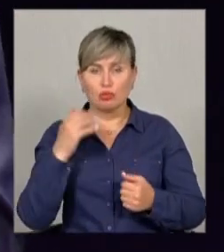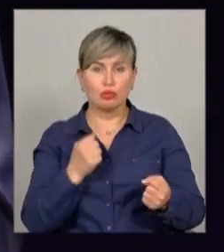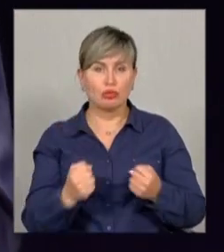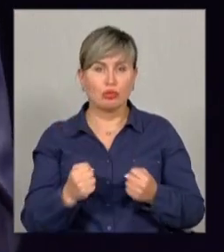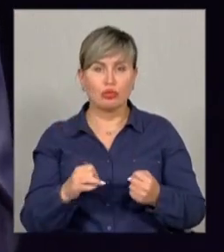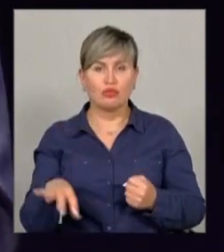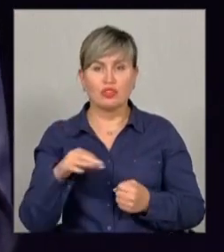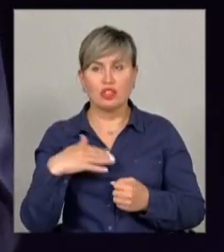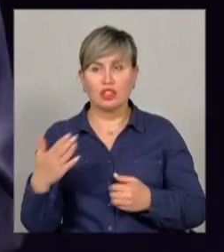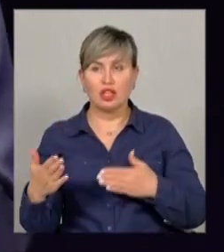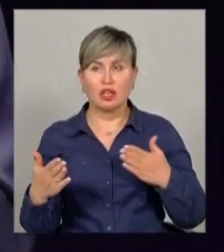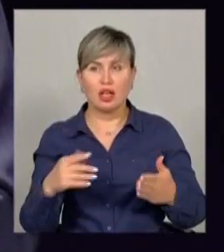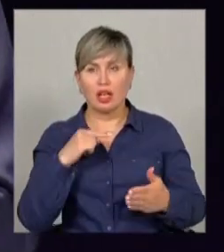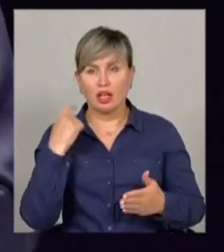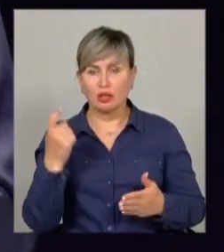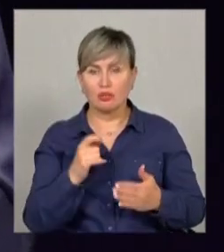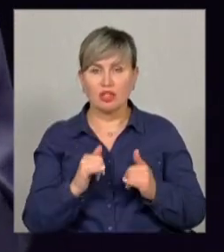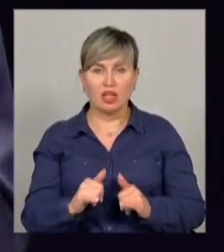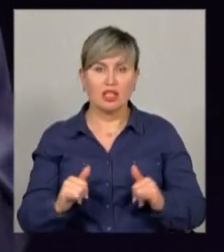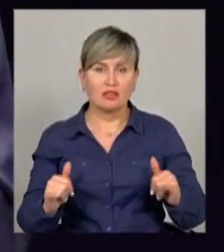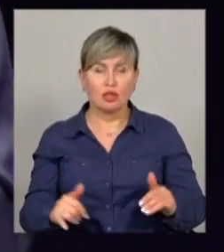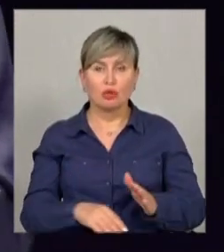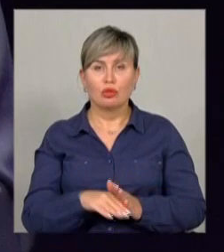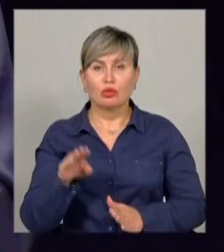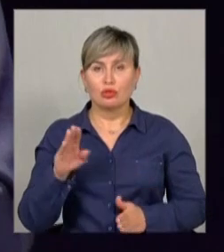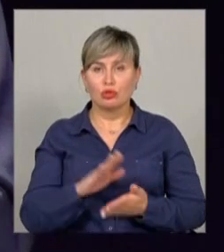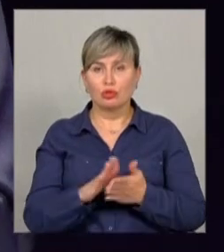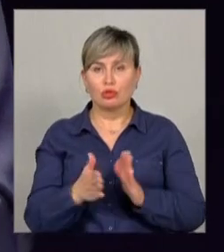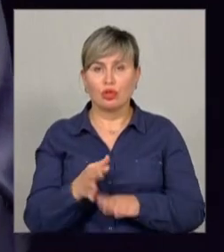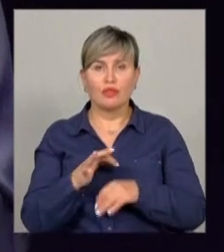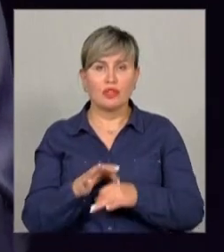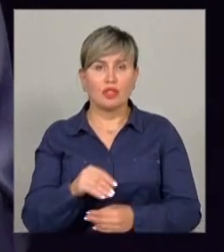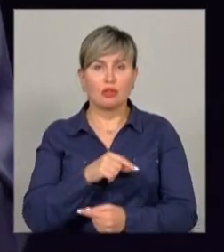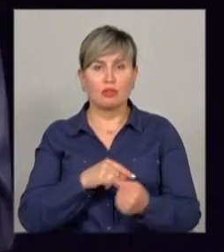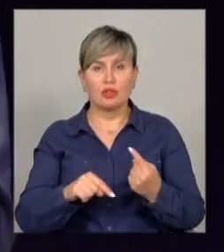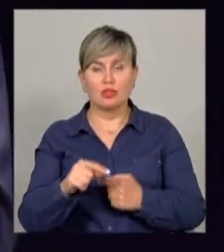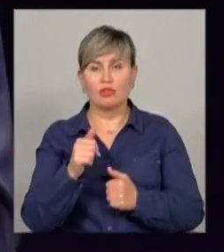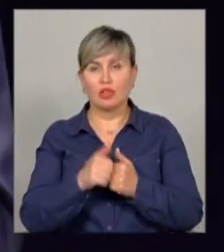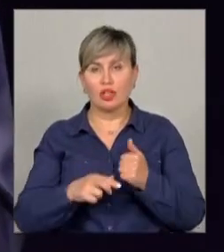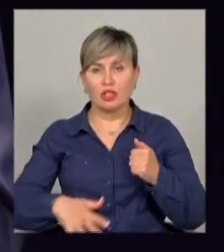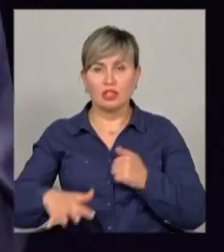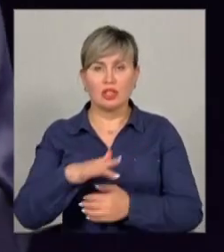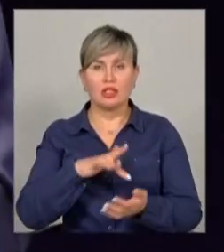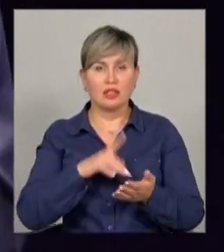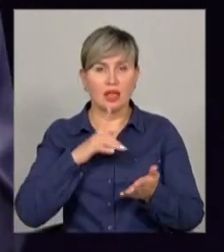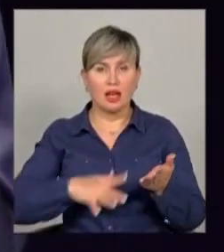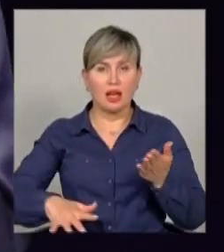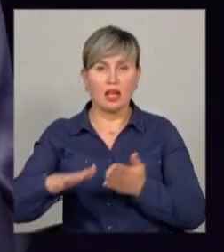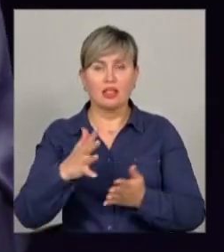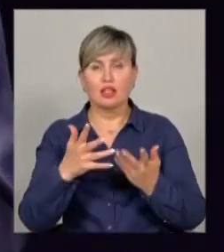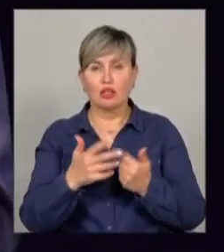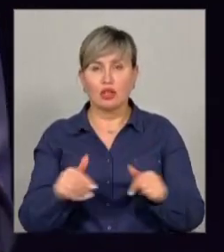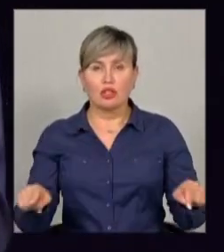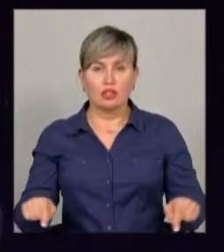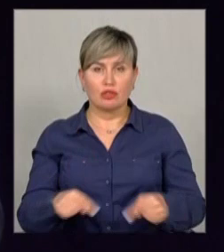и всестороннее экономическое развитие региона, улучшение условий ведения бизнеса в каждой из стран Центральной Азии за счет совершенствования